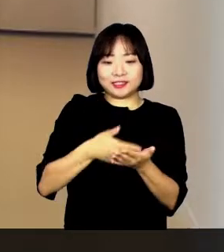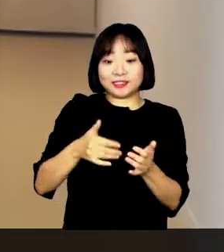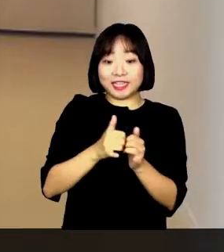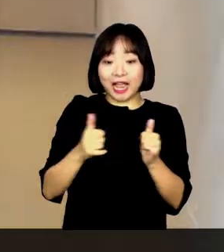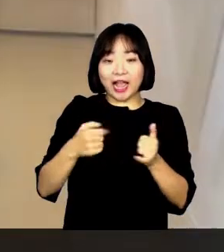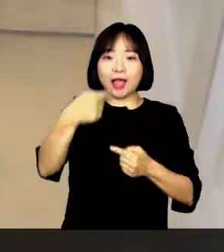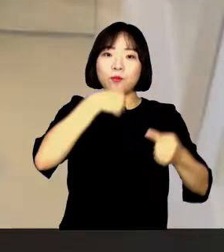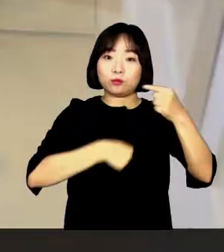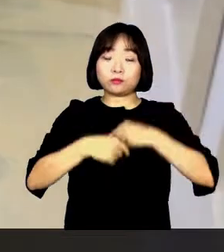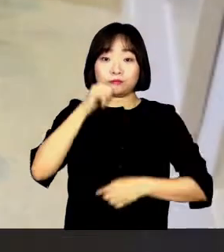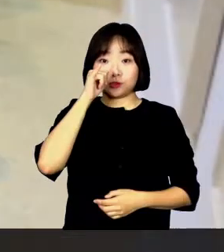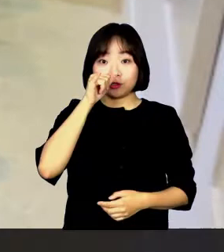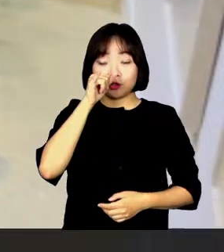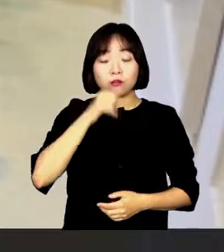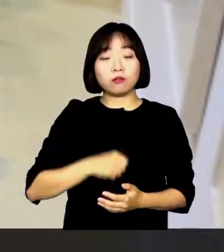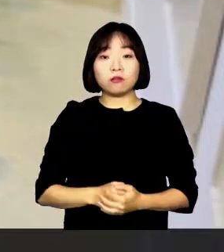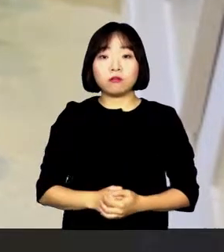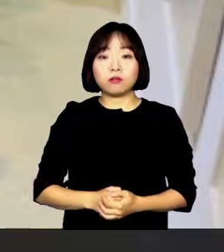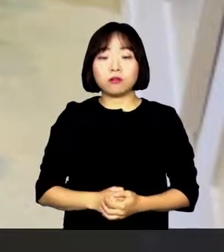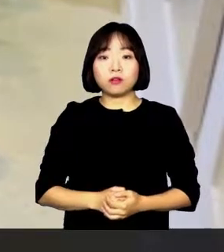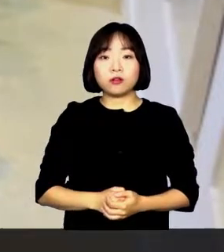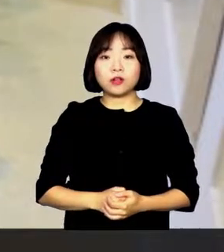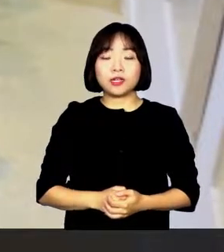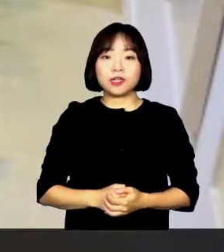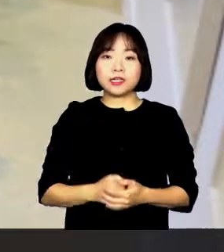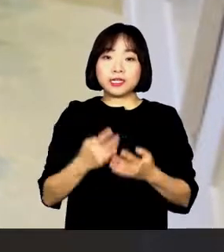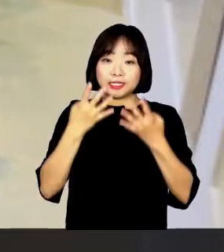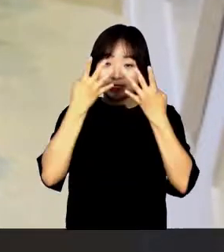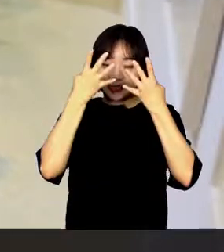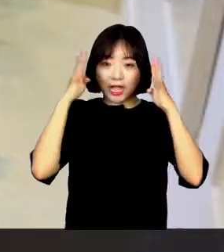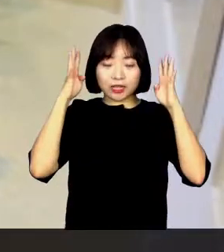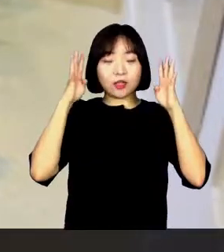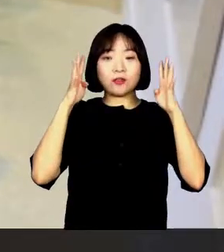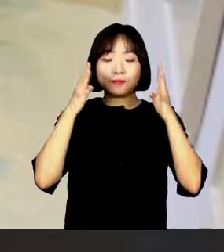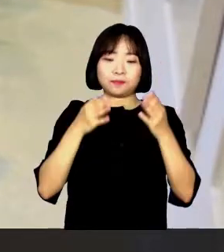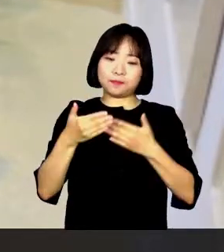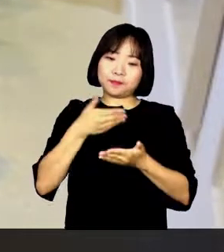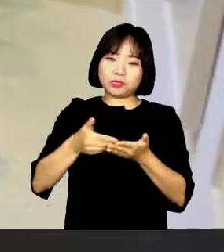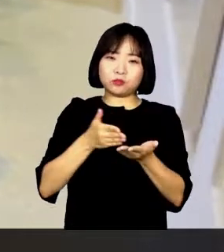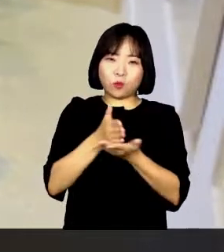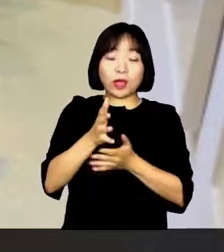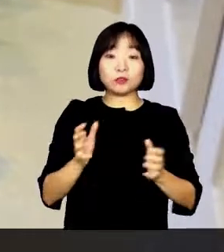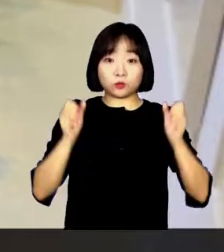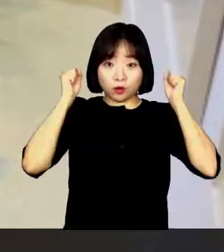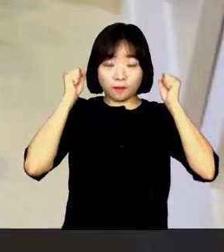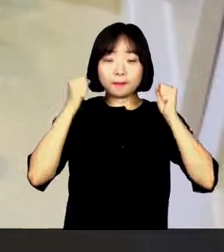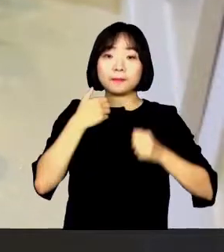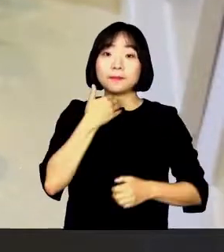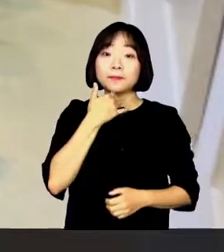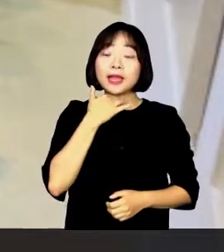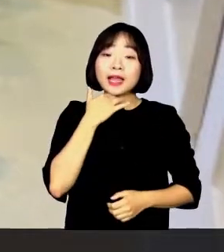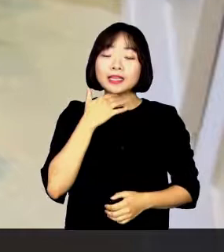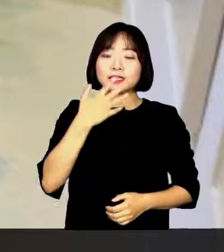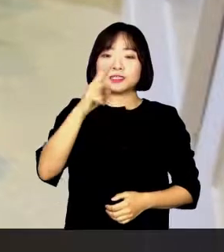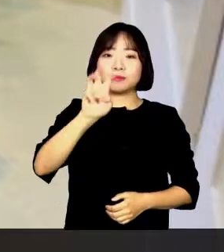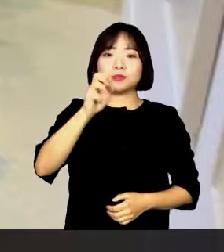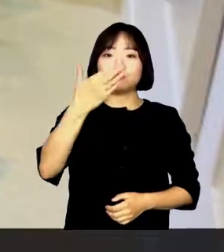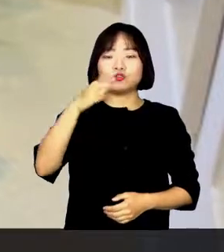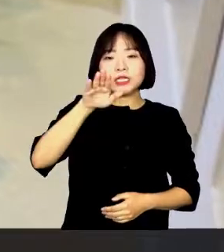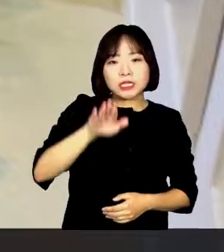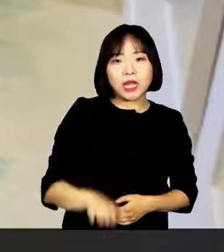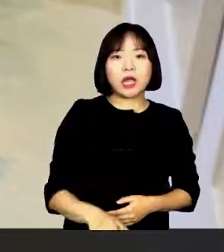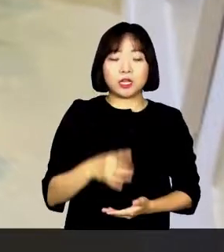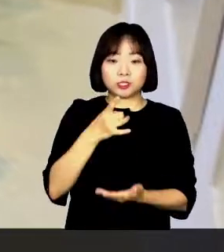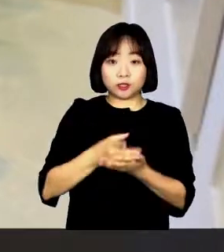공모합니다. 참여 대상 작가는 4년제 미술대학 졸업자로 만 39세 이하 천안 출신이라면